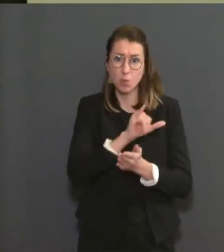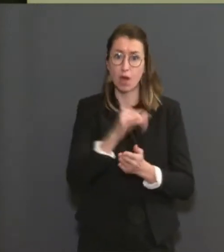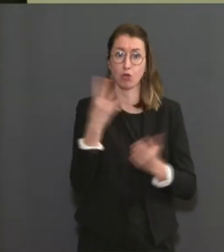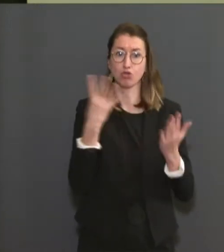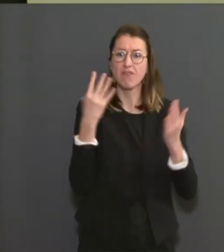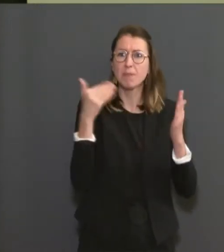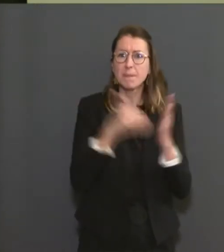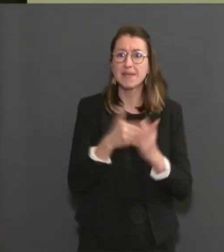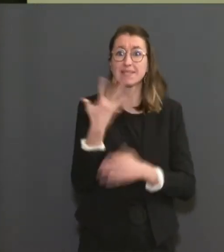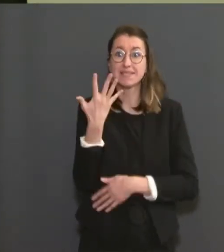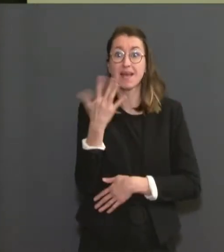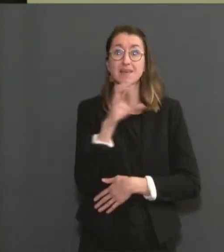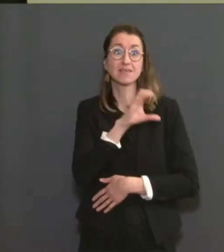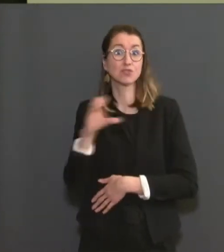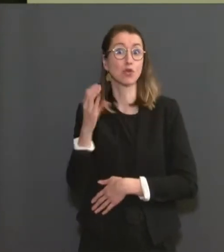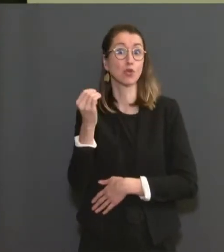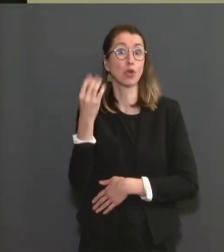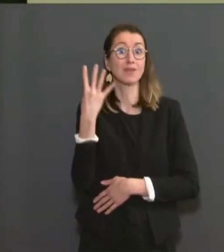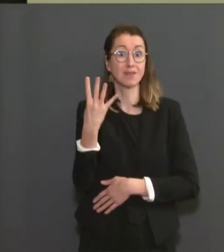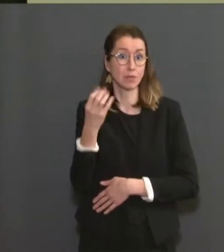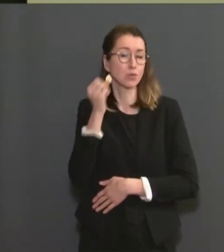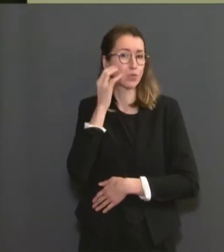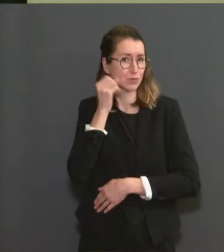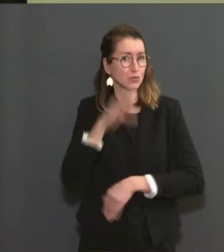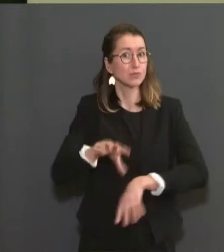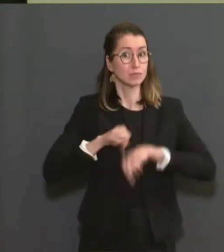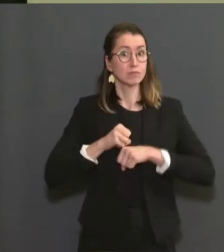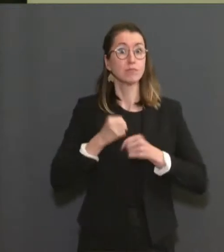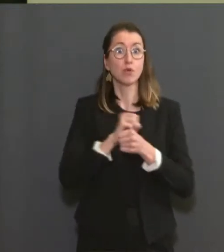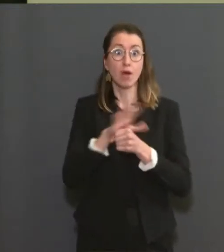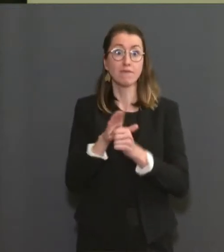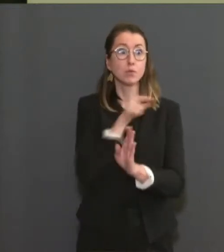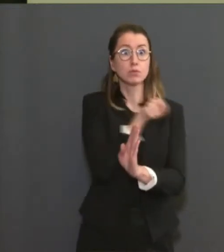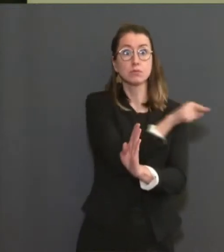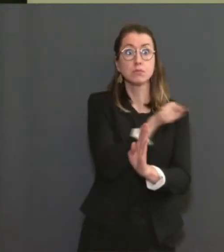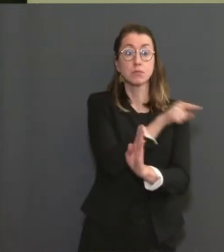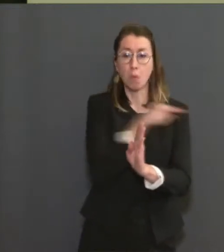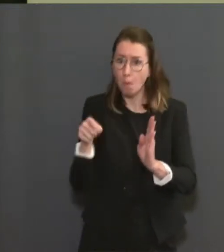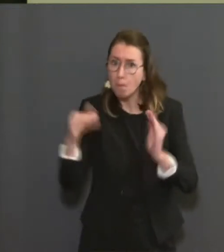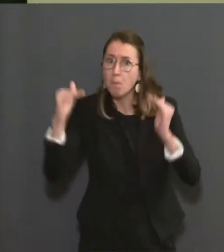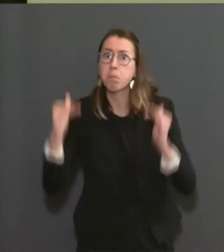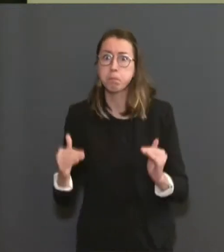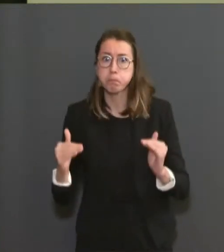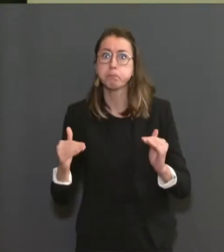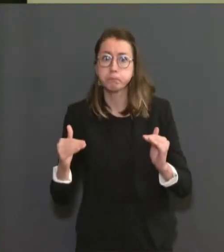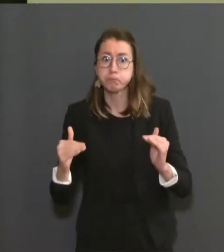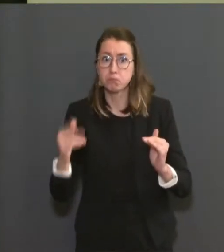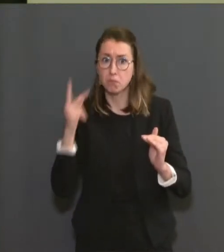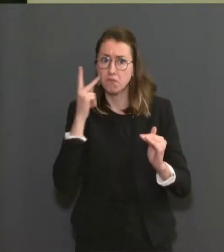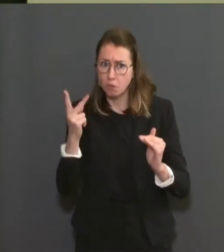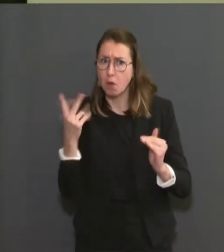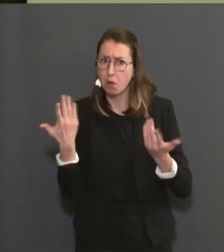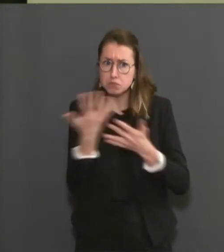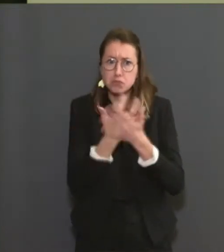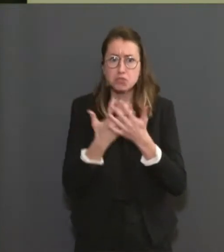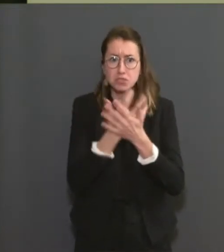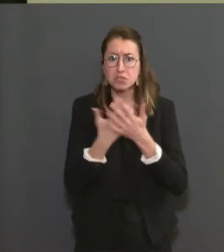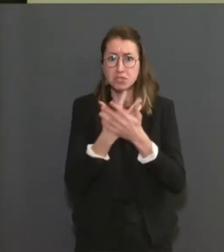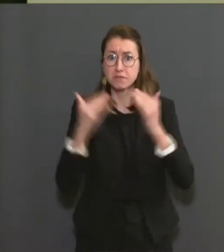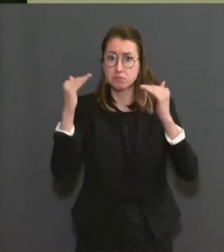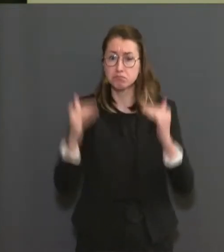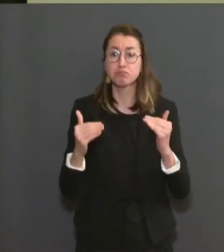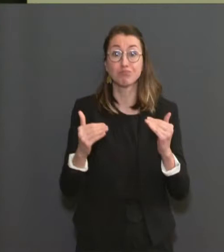jour. Les chiffres continuent donc actuellement à diminuer environ tous les 8 jours.